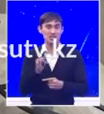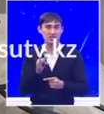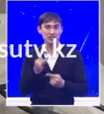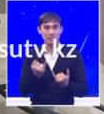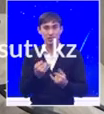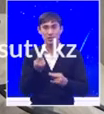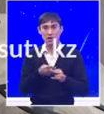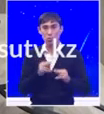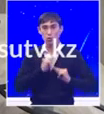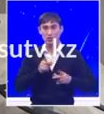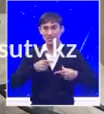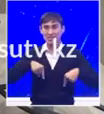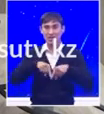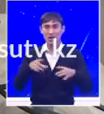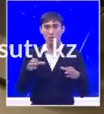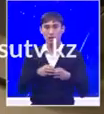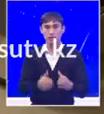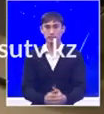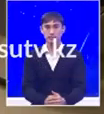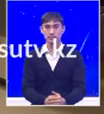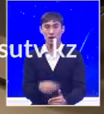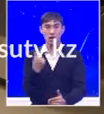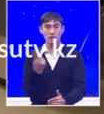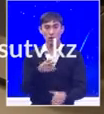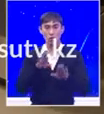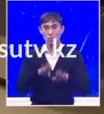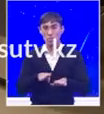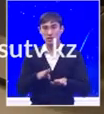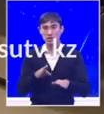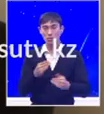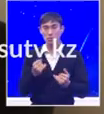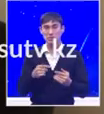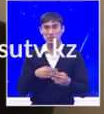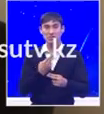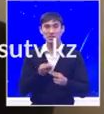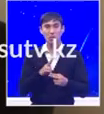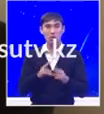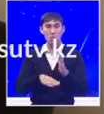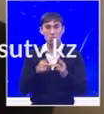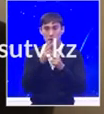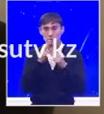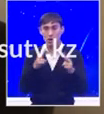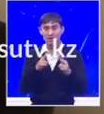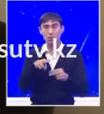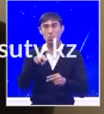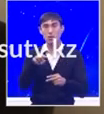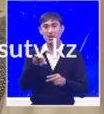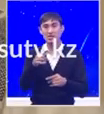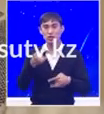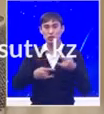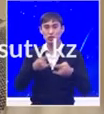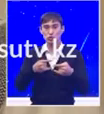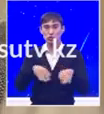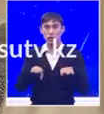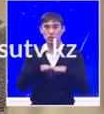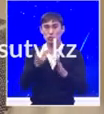эта работа целой команды второе место в рубрике самых просматриваемых а занял плейлист новостей жетысу наряду с